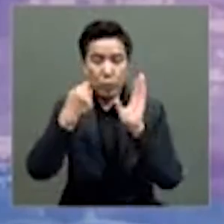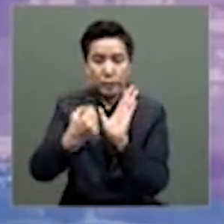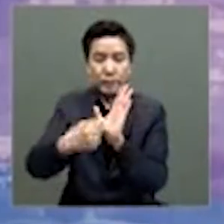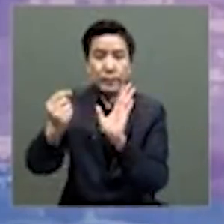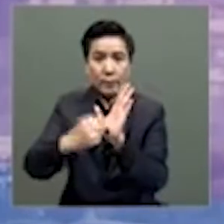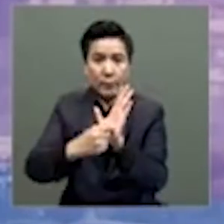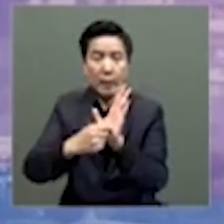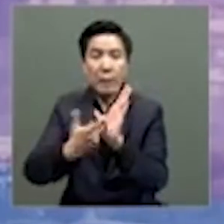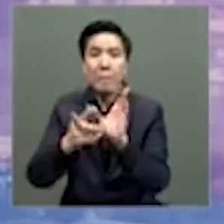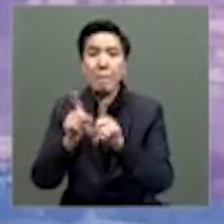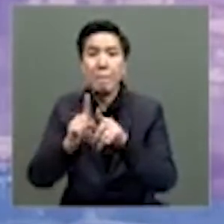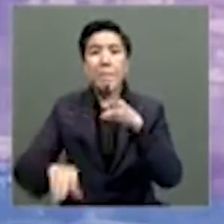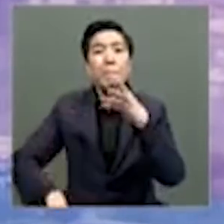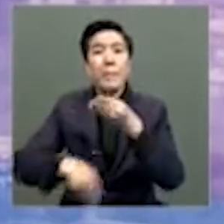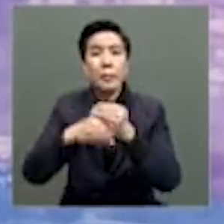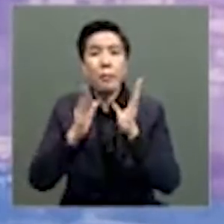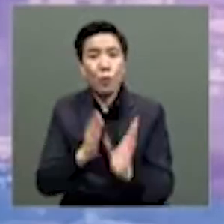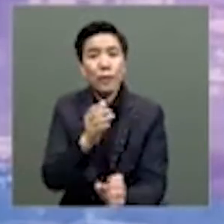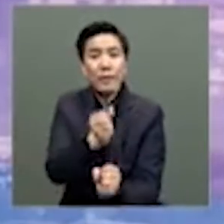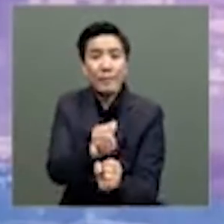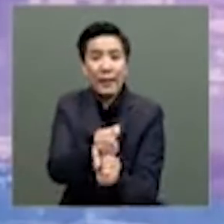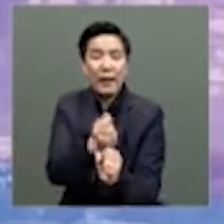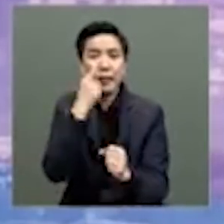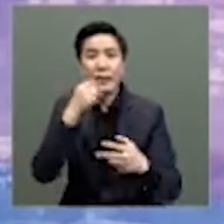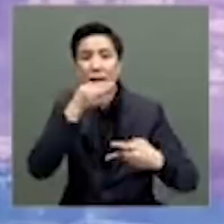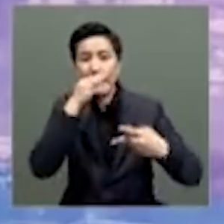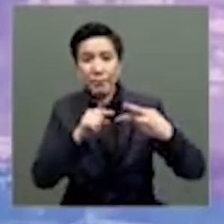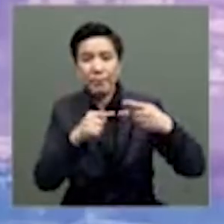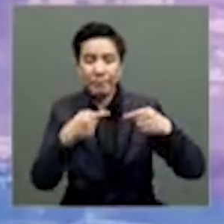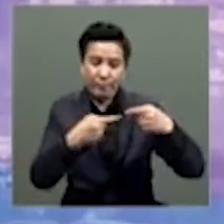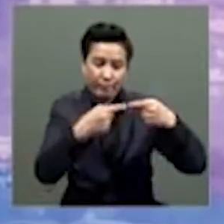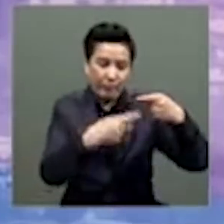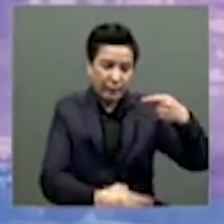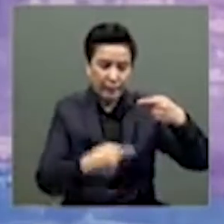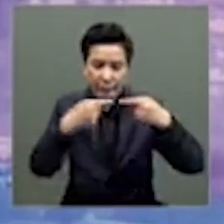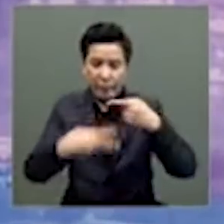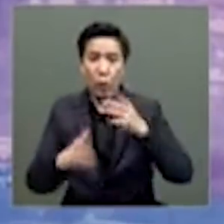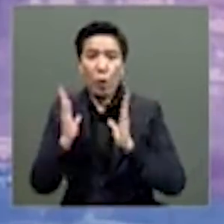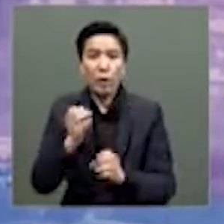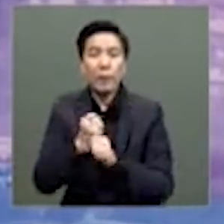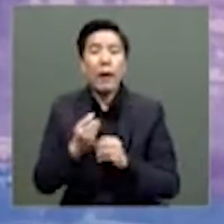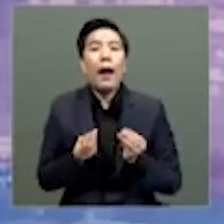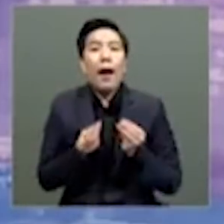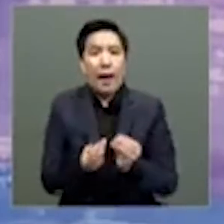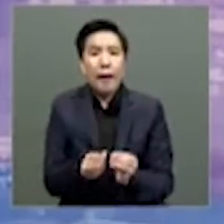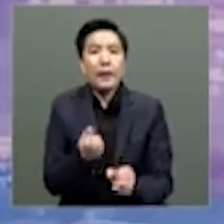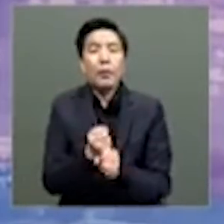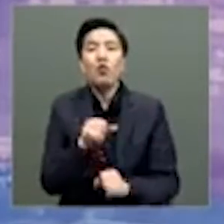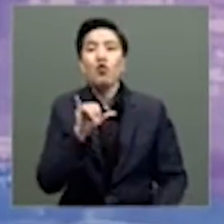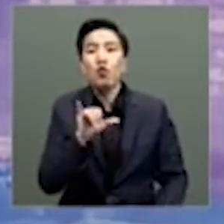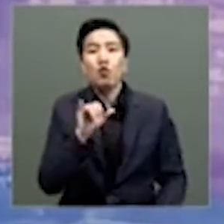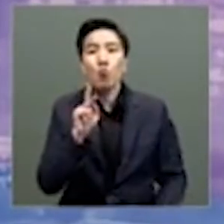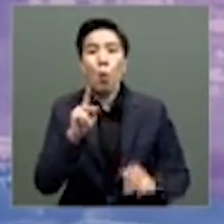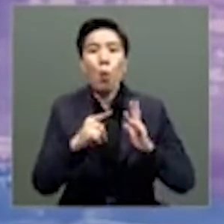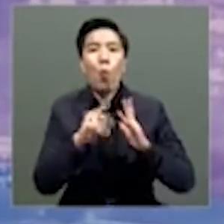ว่าให้ผู้ปฏิบัติหน้าที่ในอาชีพต่อไปนี้เป็นพวกได้รับการยกเว้นเป็น